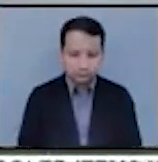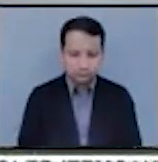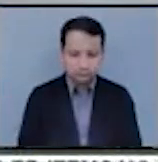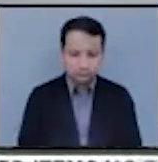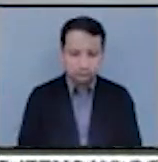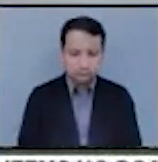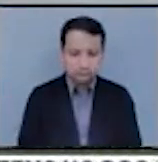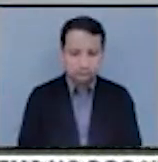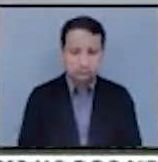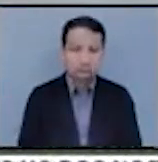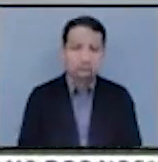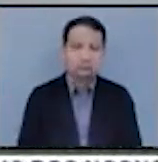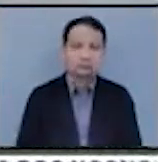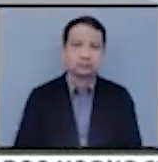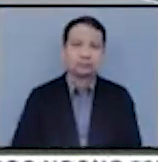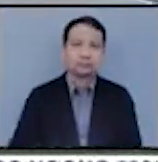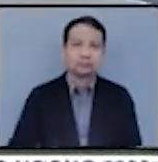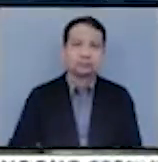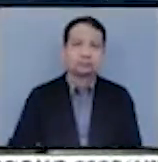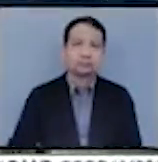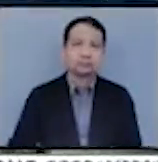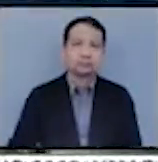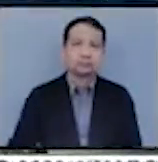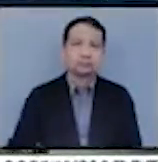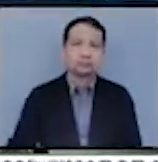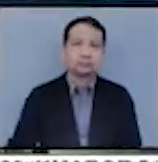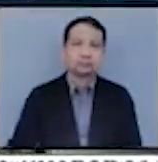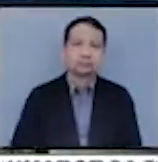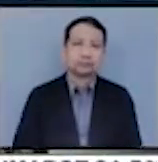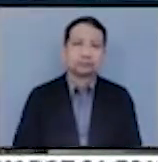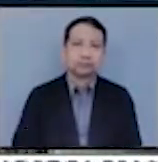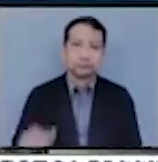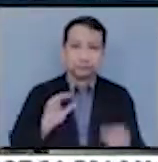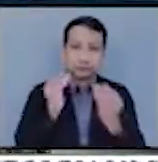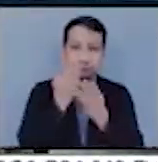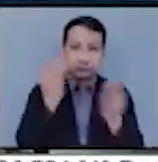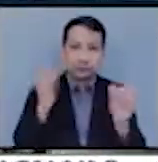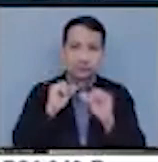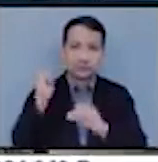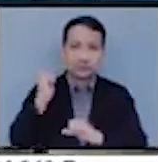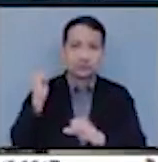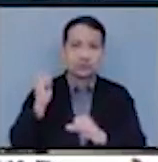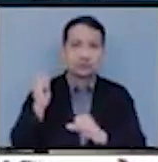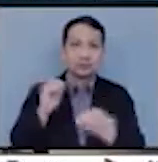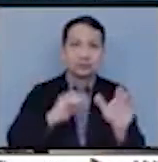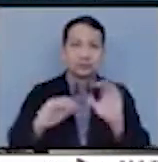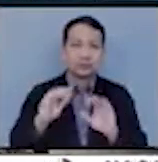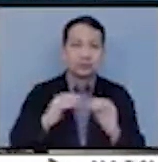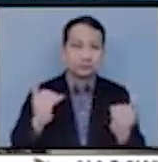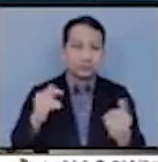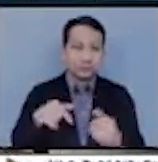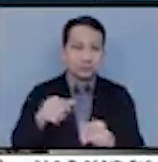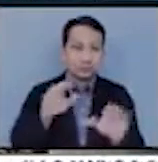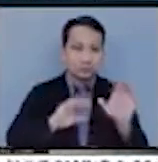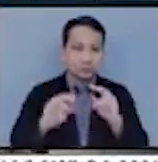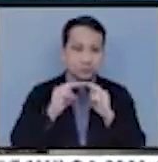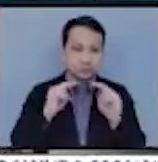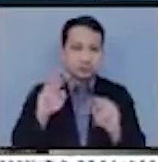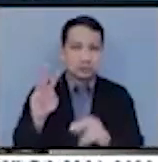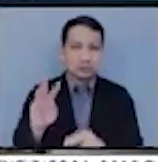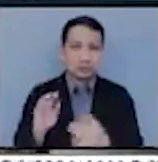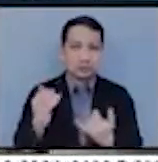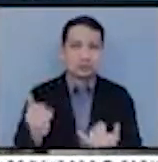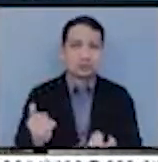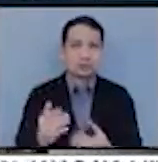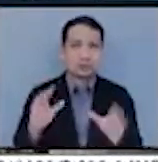Dumako naman tayo sa showbiz. Narito na mga kaabang-abang na midweek showbiz chika natin ngayong Wednesday. Katatapos lamang